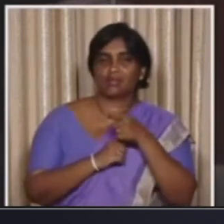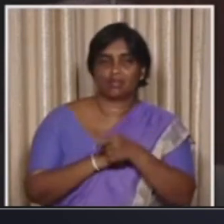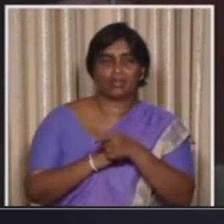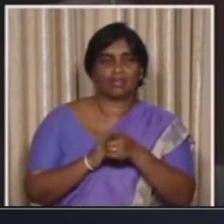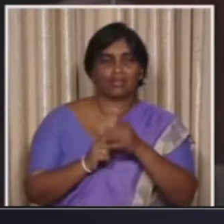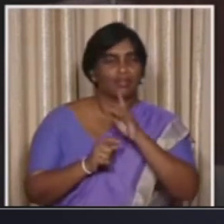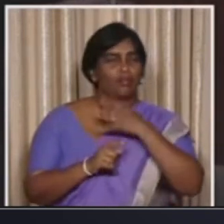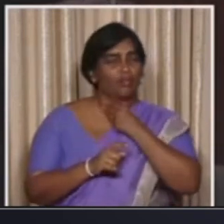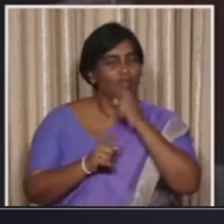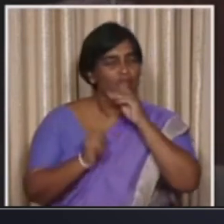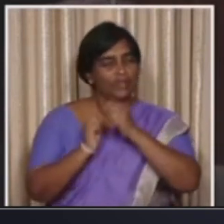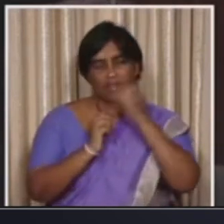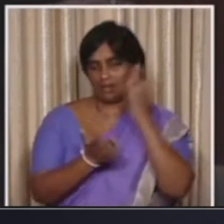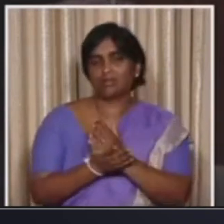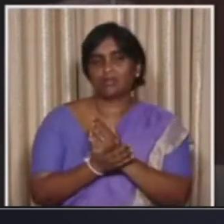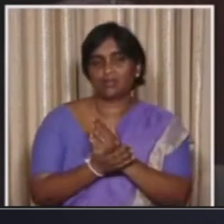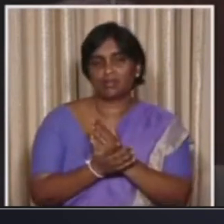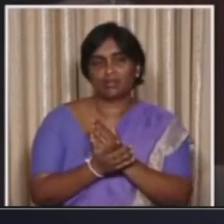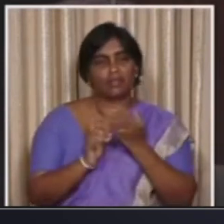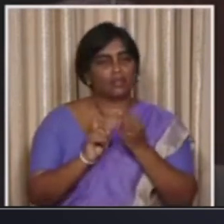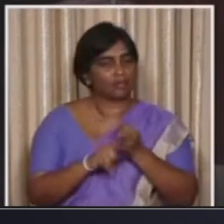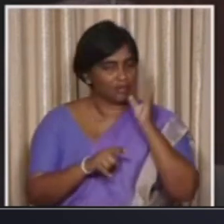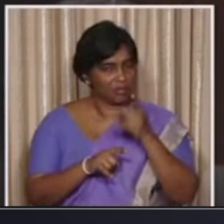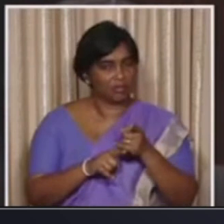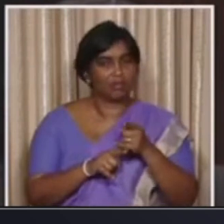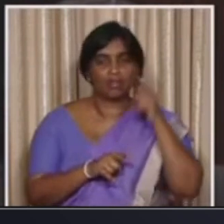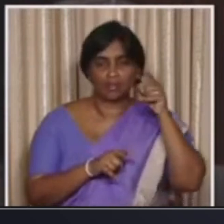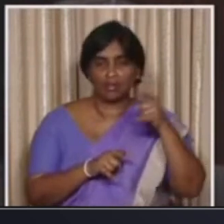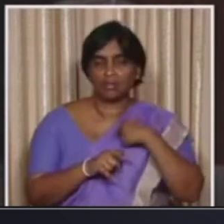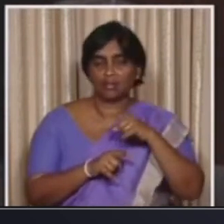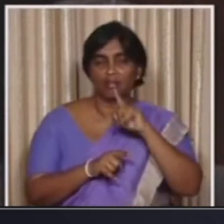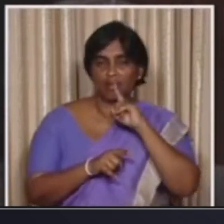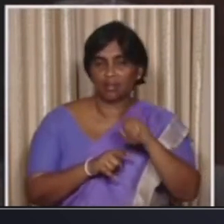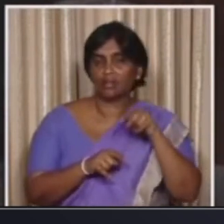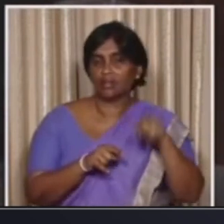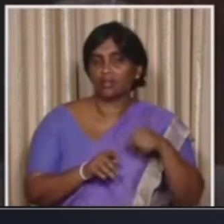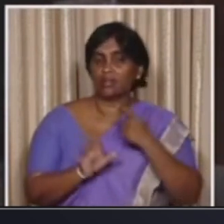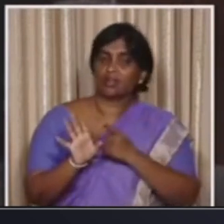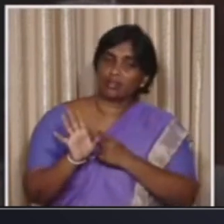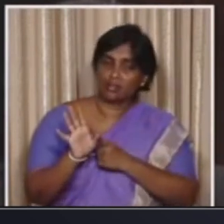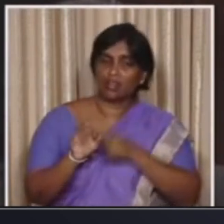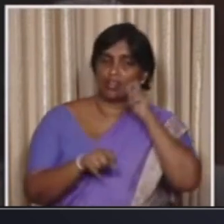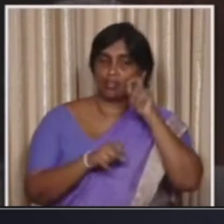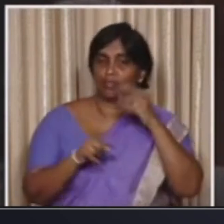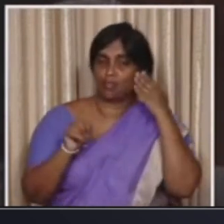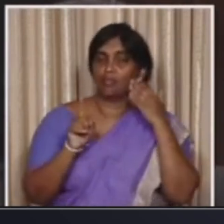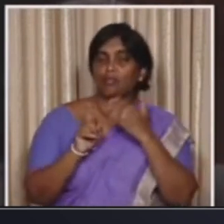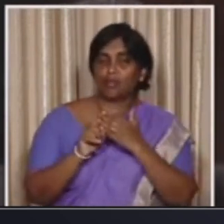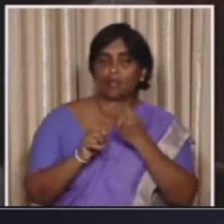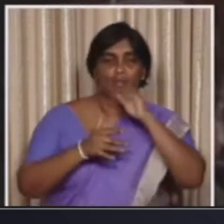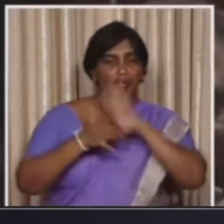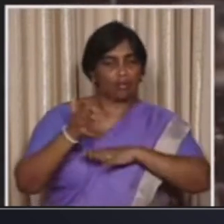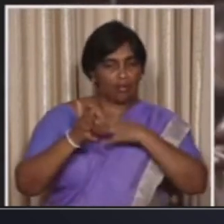මේ කරන මිත්‍යා වැඩේ නතර කරන්න කියලා අපි කියන්නේ. සභාපතිතුමනි ඔබතුමාට මම කියනවා මෙලට තරුණියෝ පිළිබඳව මේ